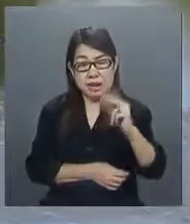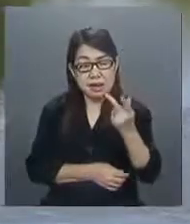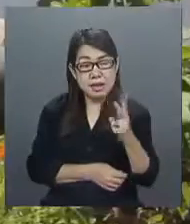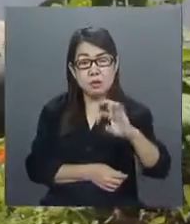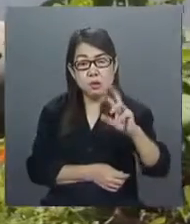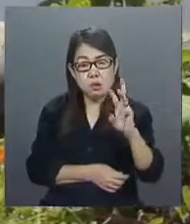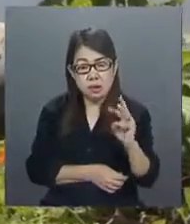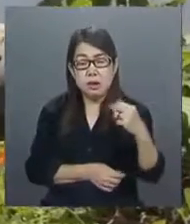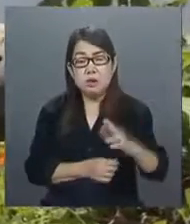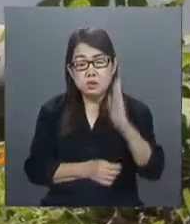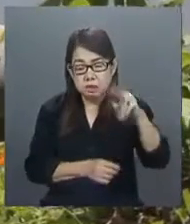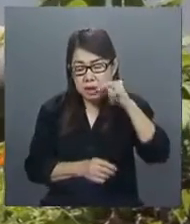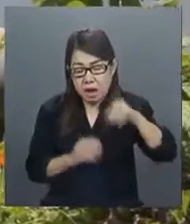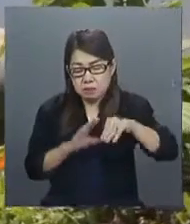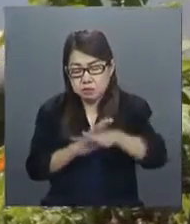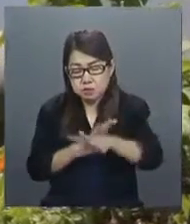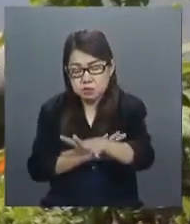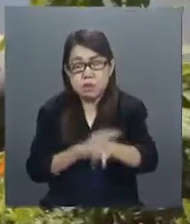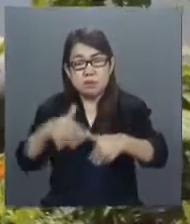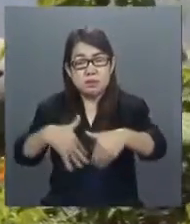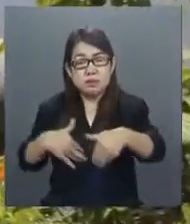ประปาบรรเทาความเดือดร้อนของประชาชน